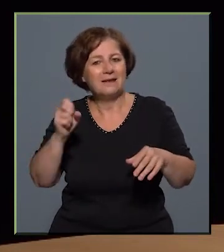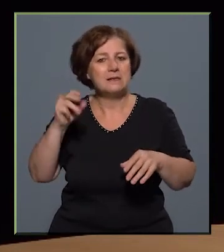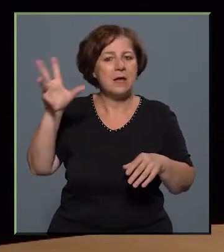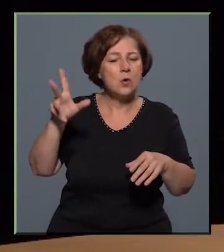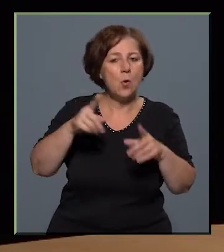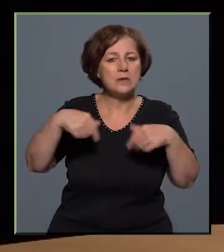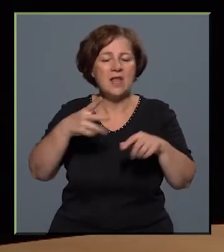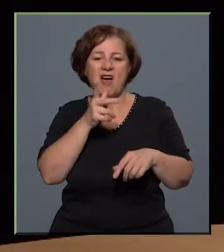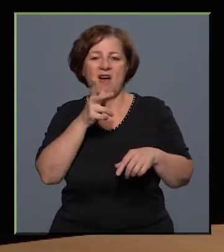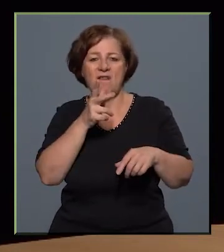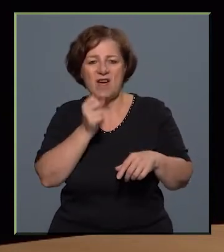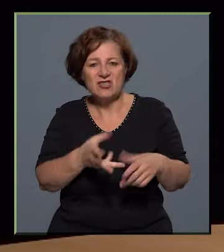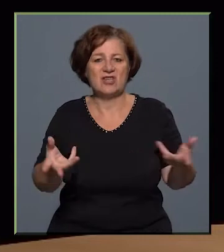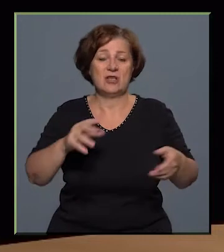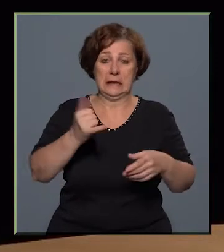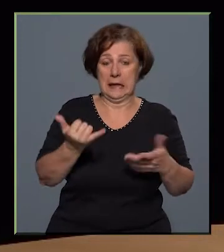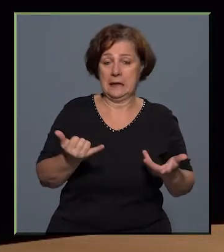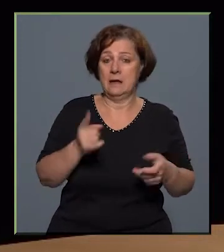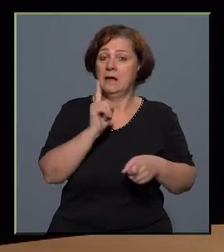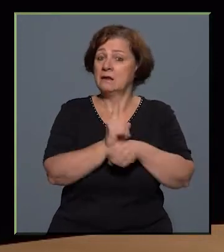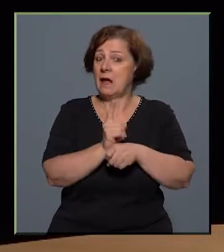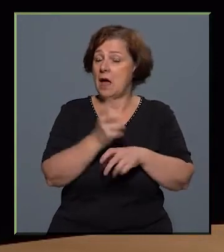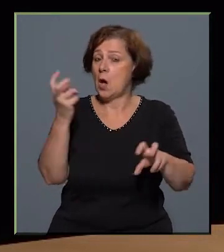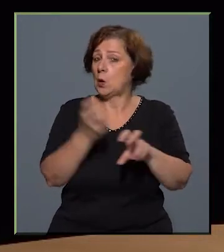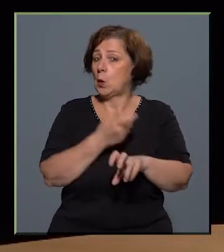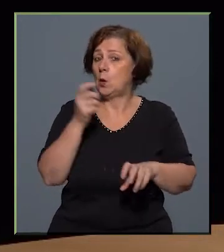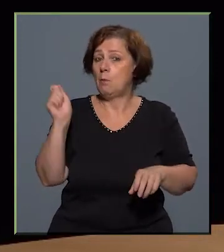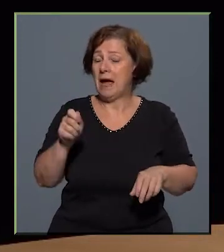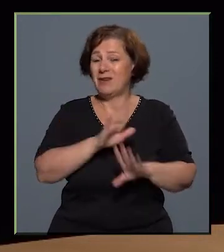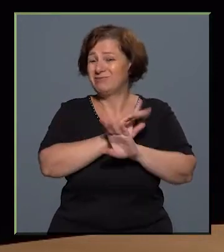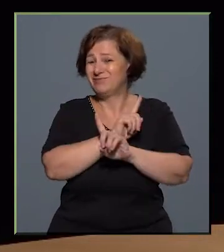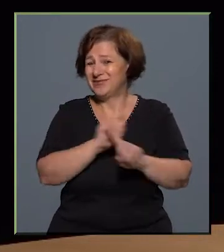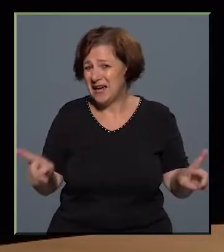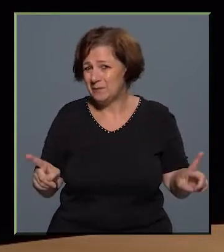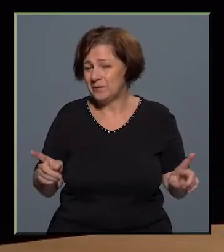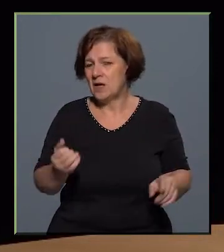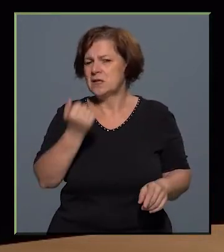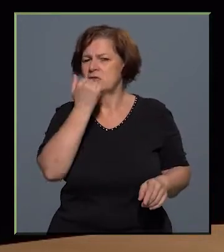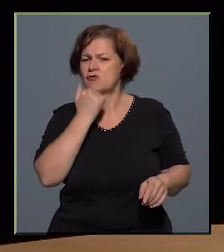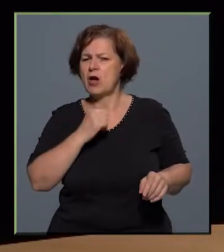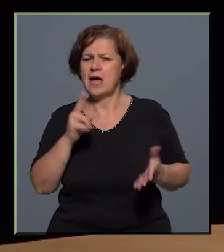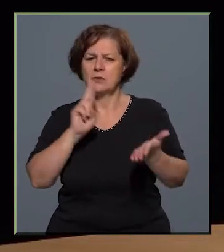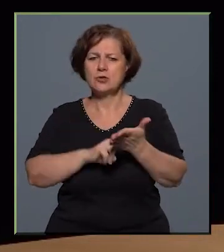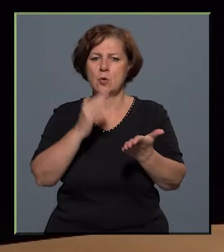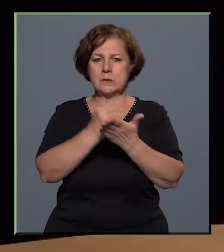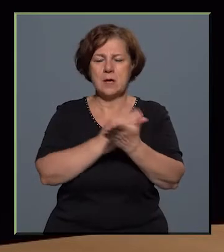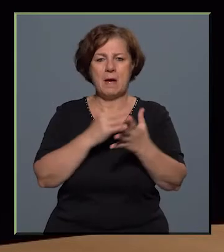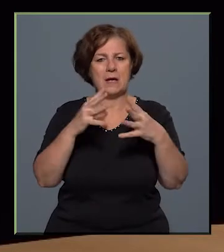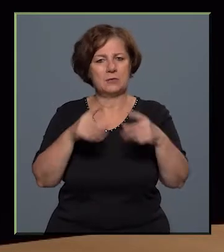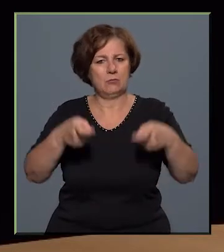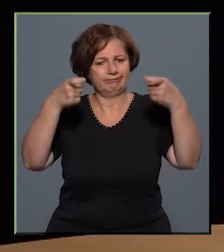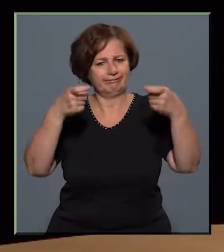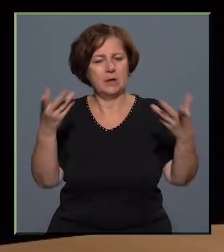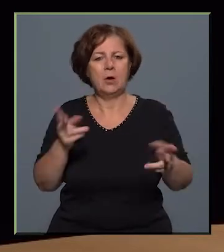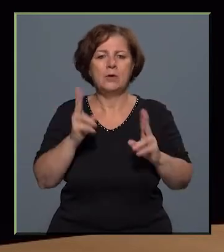kerületi, 18. kerületi vecsési lakóterületek igen, de Kőbánya nem. ez egy sajátos jogszabályon múlik,